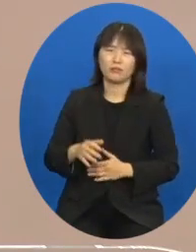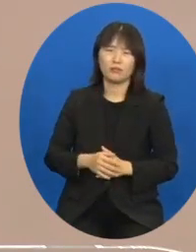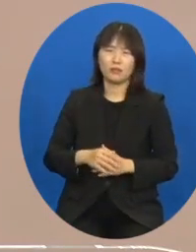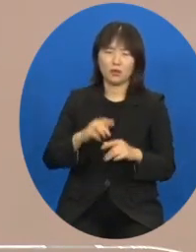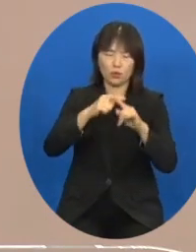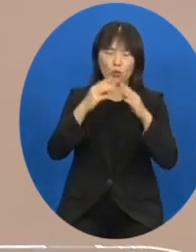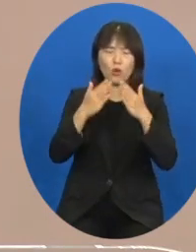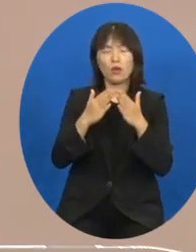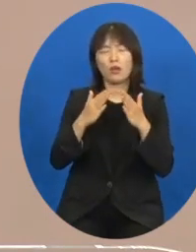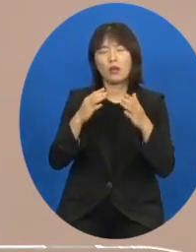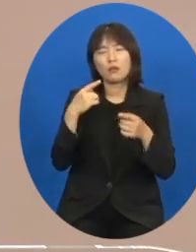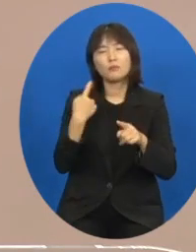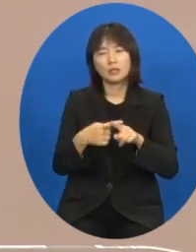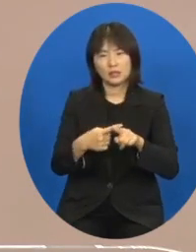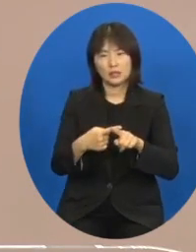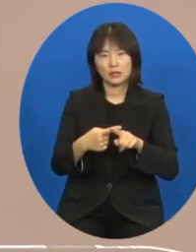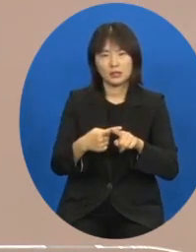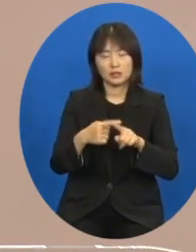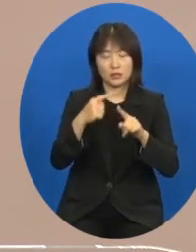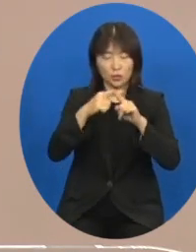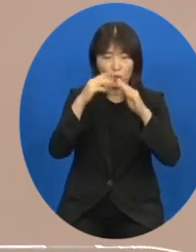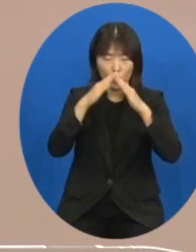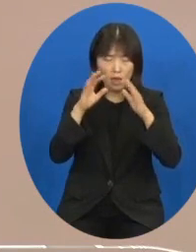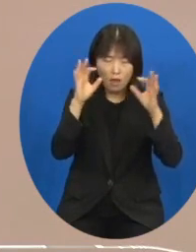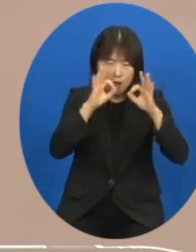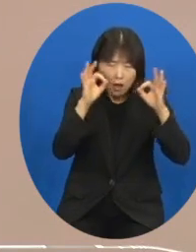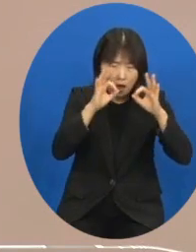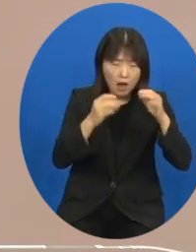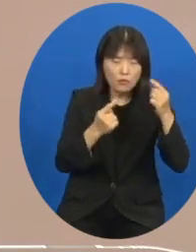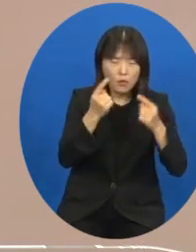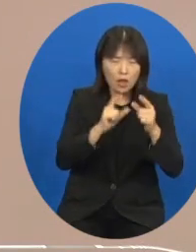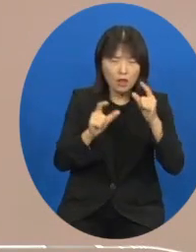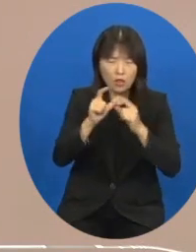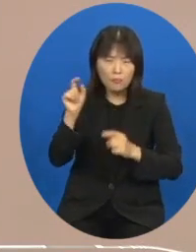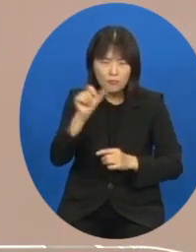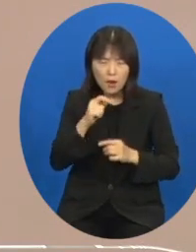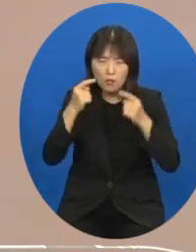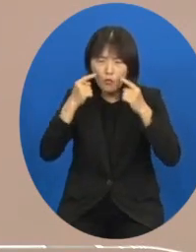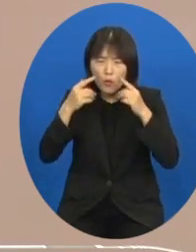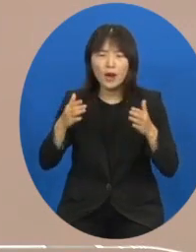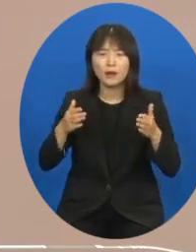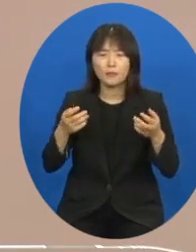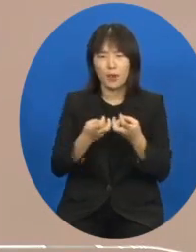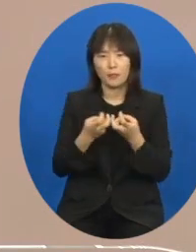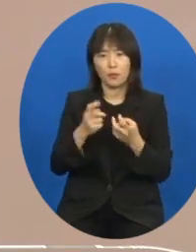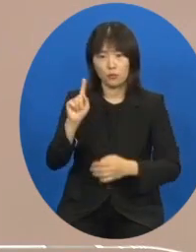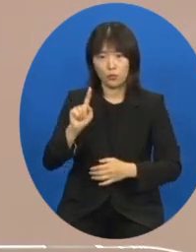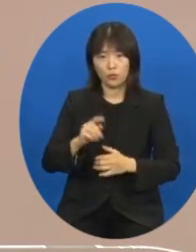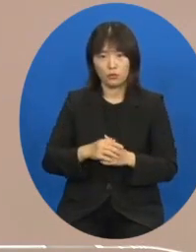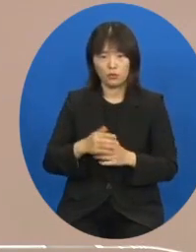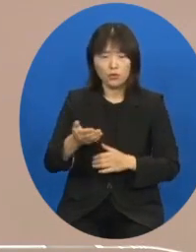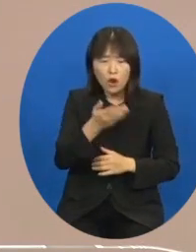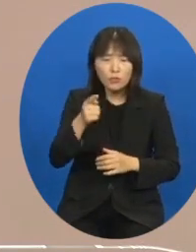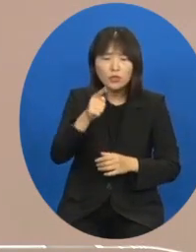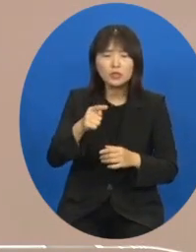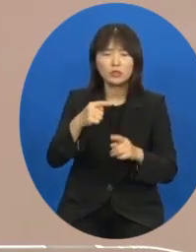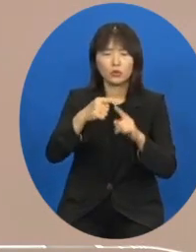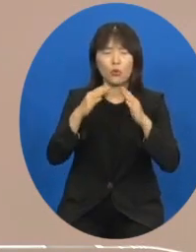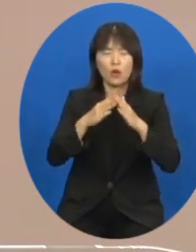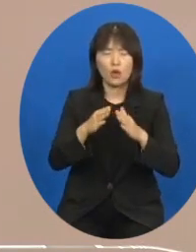마찬가지예요. 교회 찾아다니는 것보다 더 빠르고 더 정확한 길은 여러분이 그런 교회를 세우는